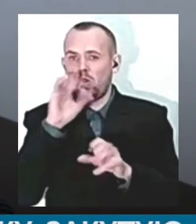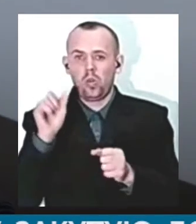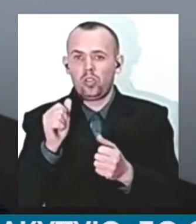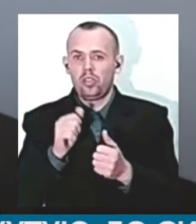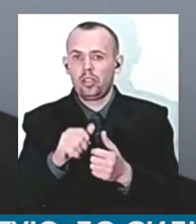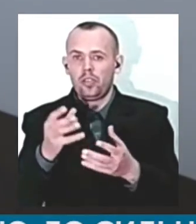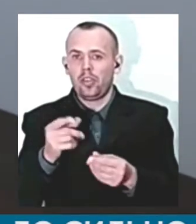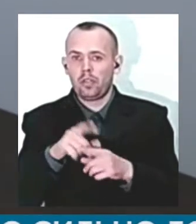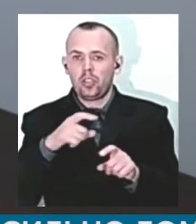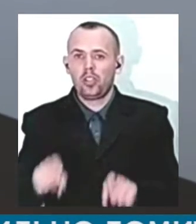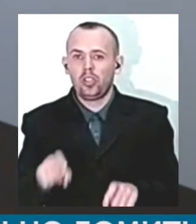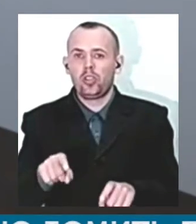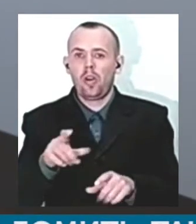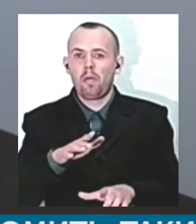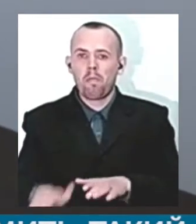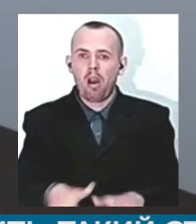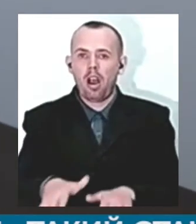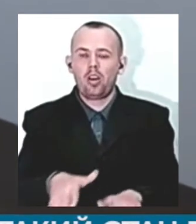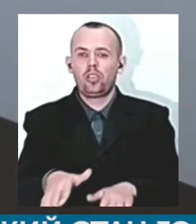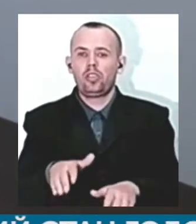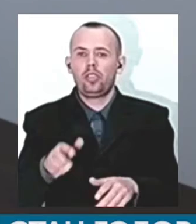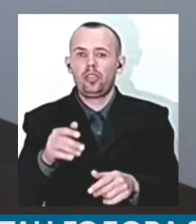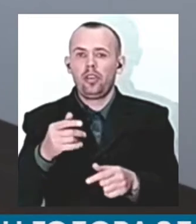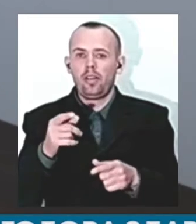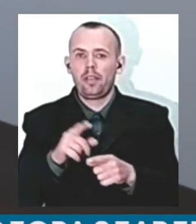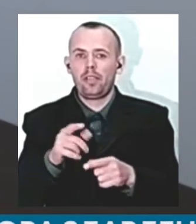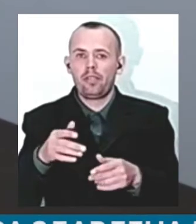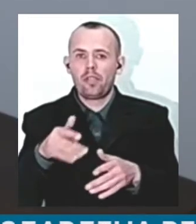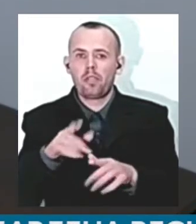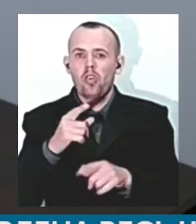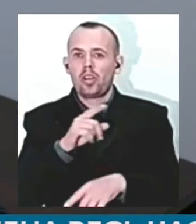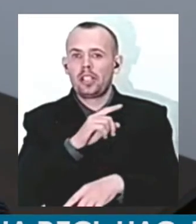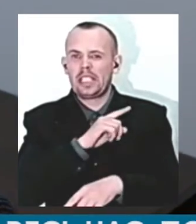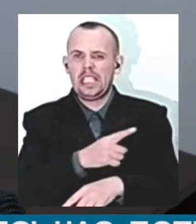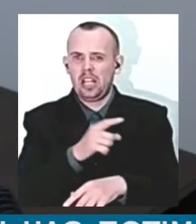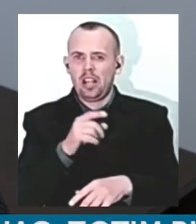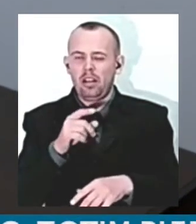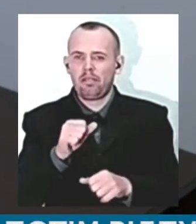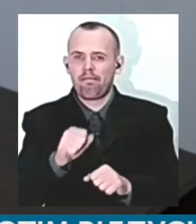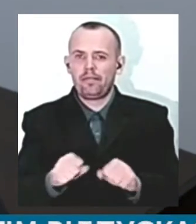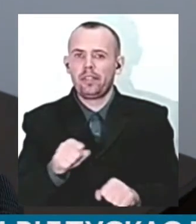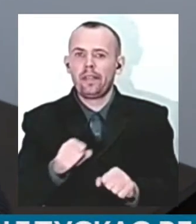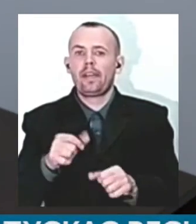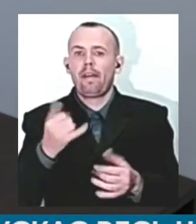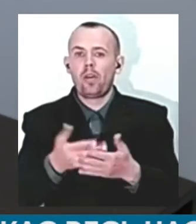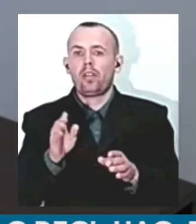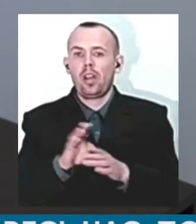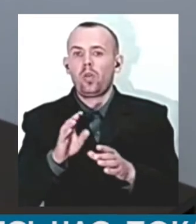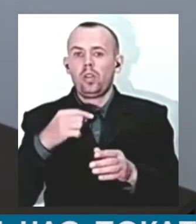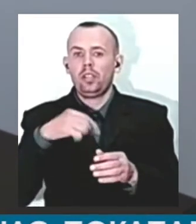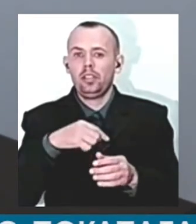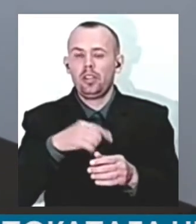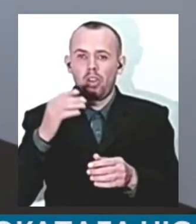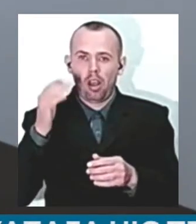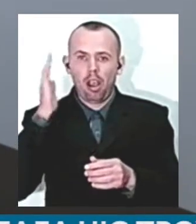мажу, закутываю, потому что сильно ломит. Вот такое состояние. Голова сдавлена все